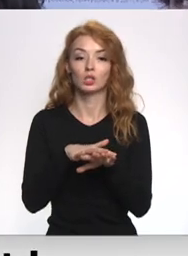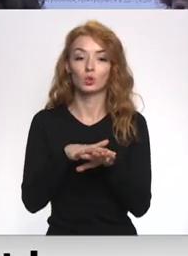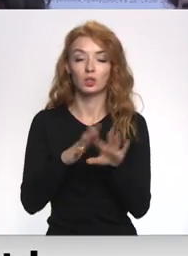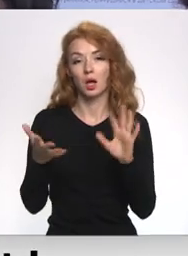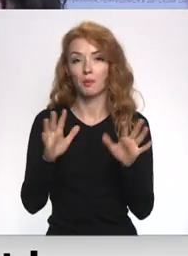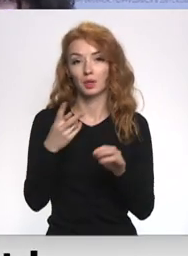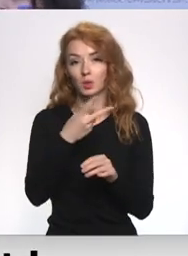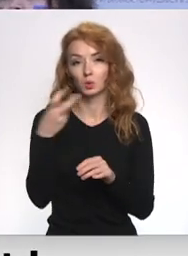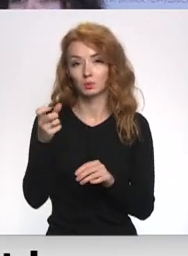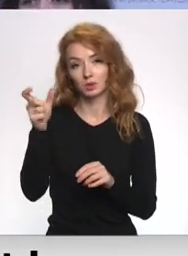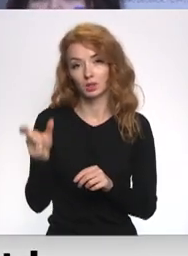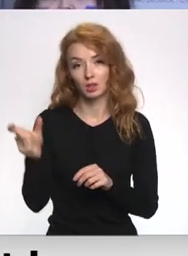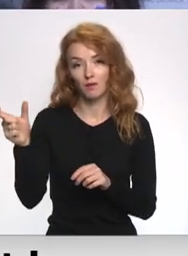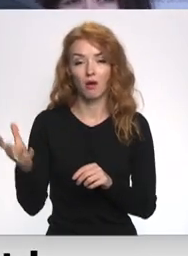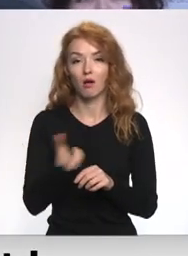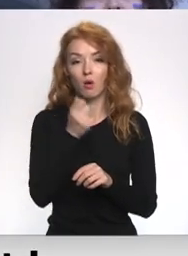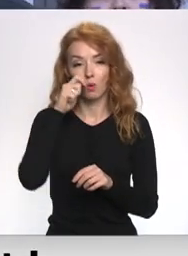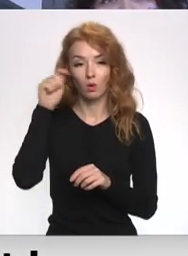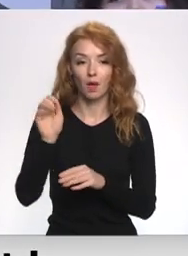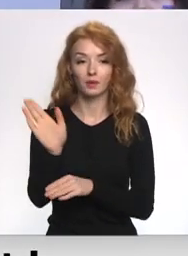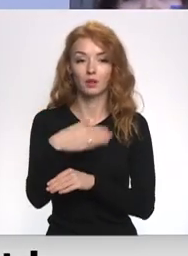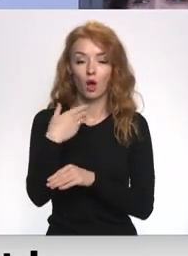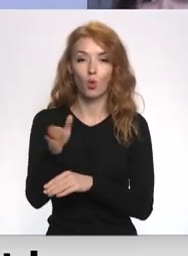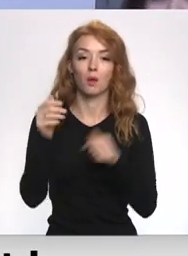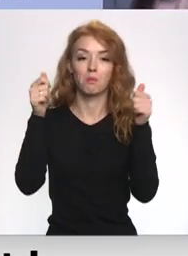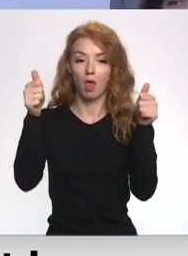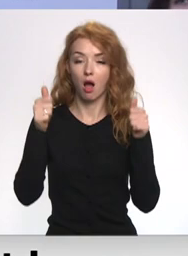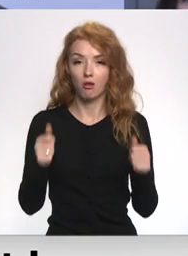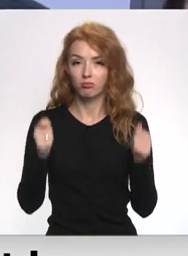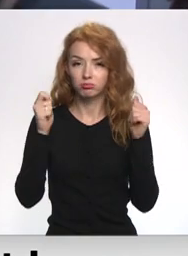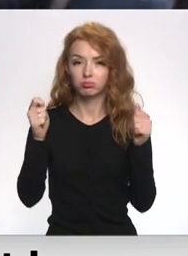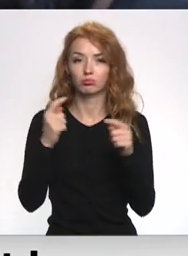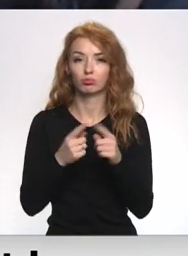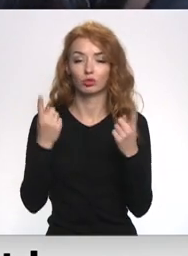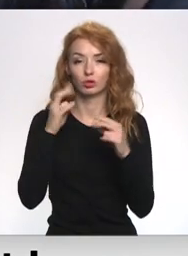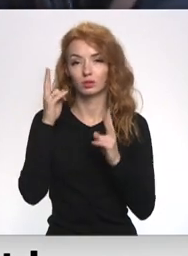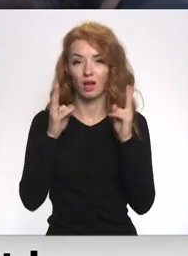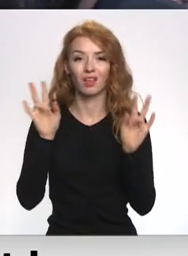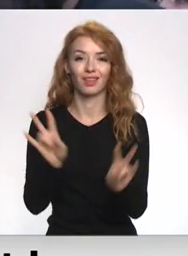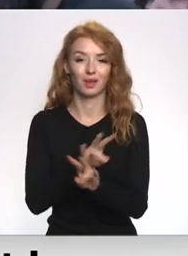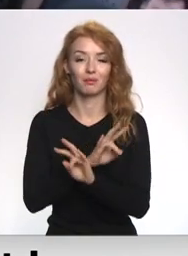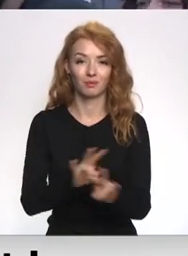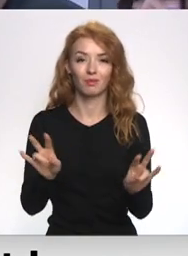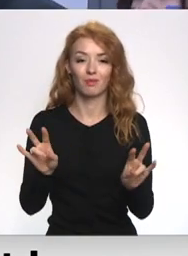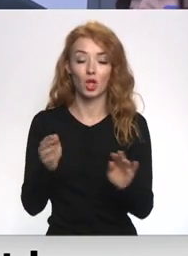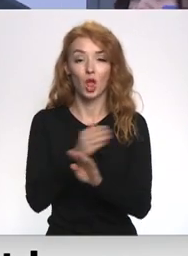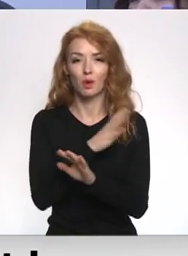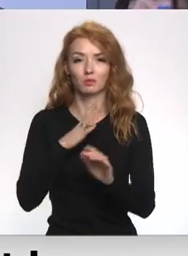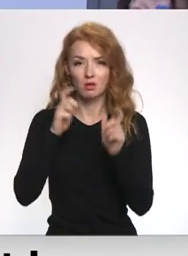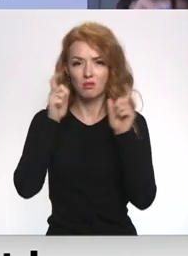būt ap 200 cilvēki ar Ukrainas karogiem, plakātiem. Pašlaik skan himna, pirmīt skanēja arī dažādi saukļi,